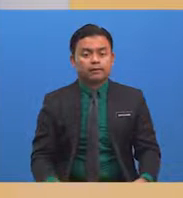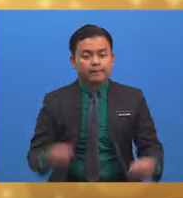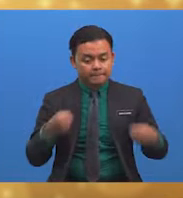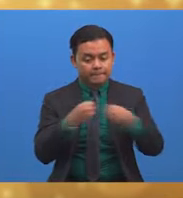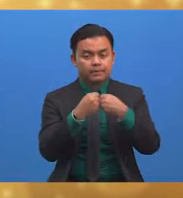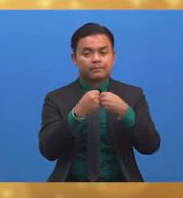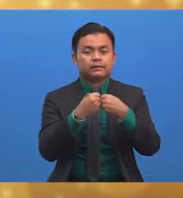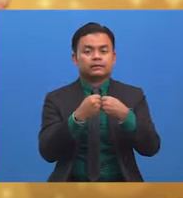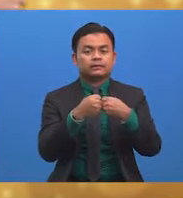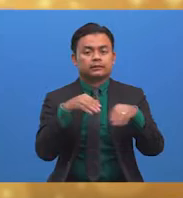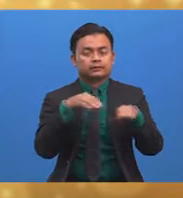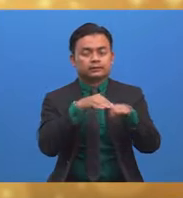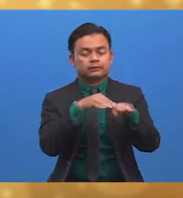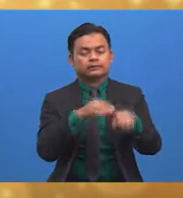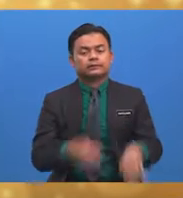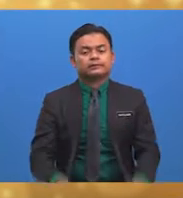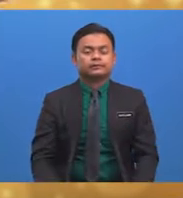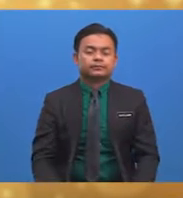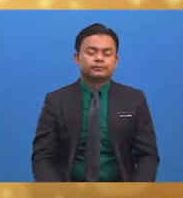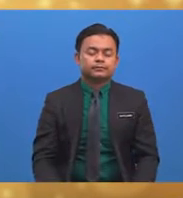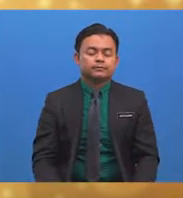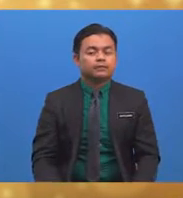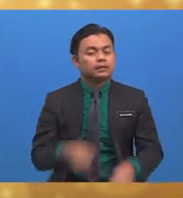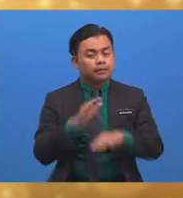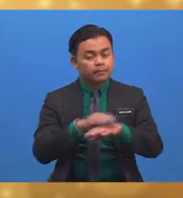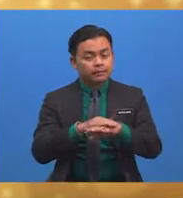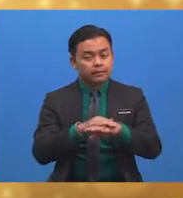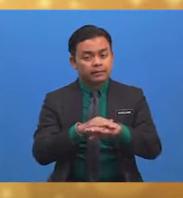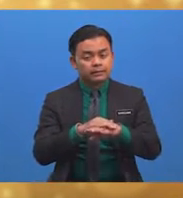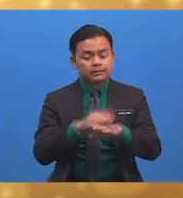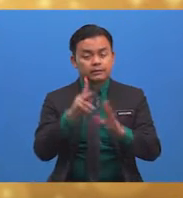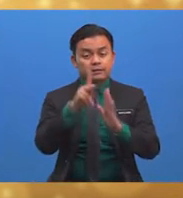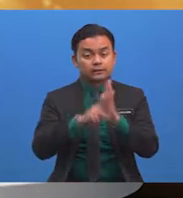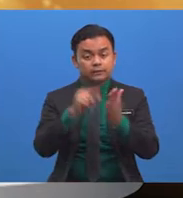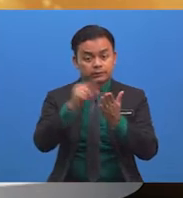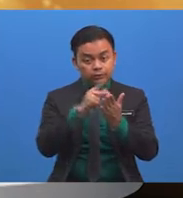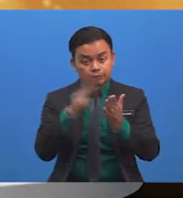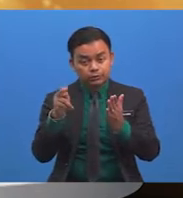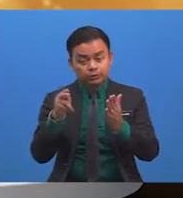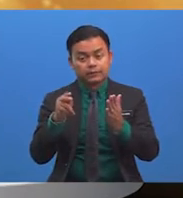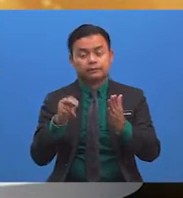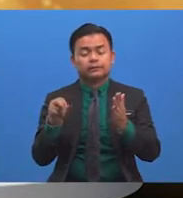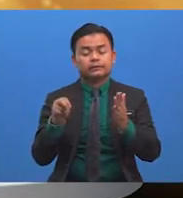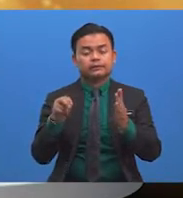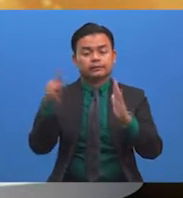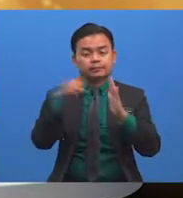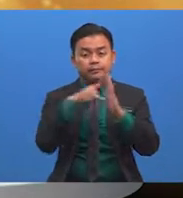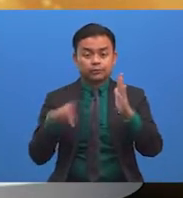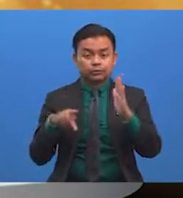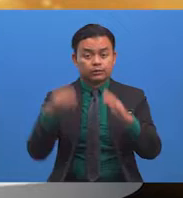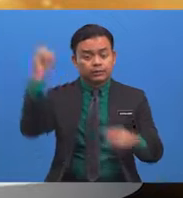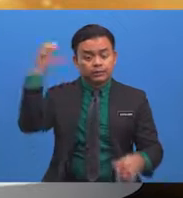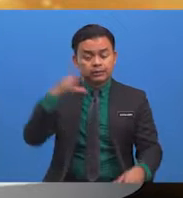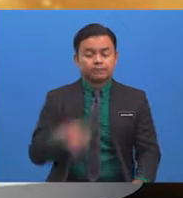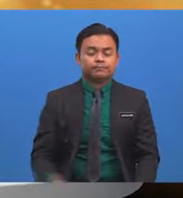kemalangan. Sangat banyak kan kegunaan pantulan cahaya ni? Kamu fikirkan lagi